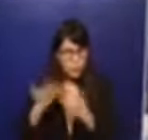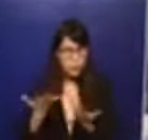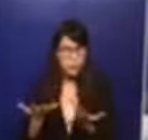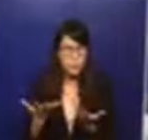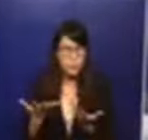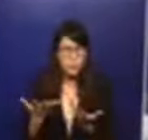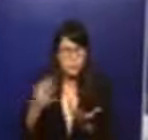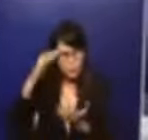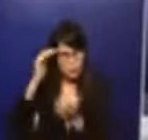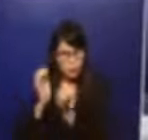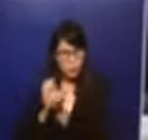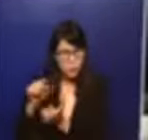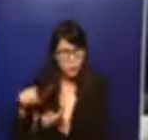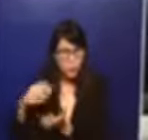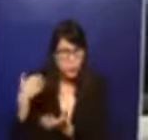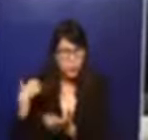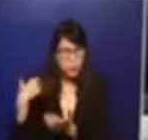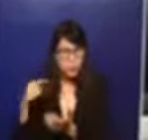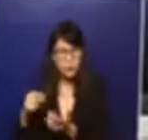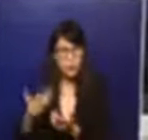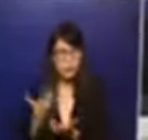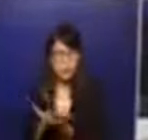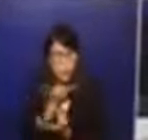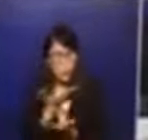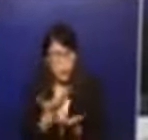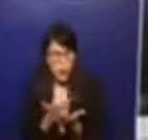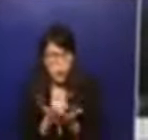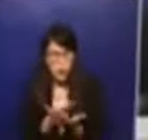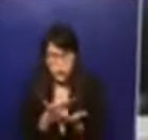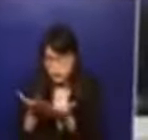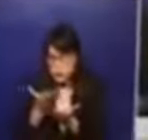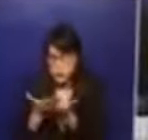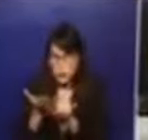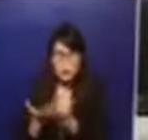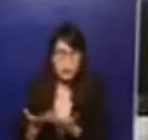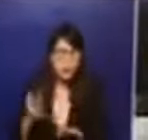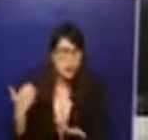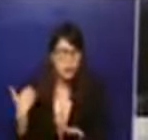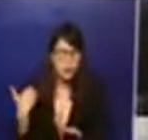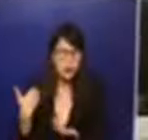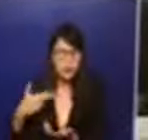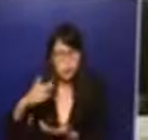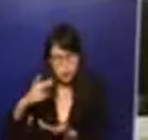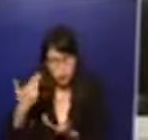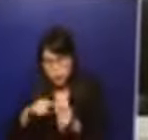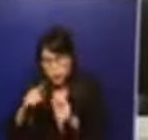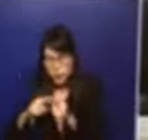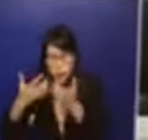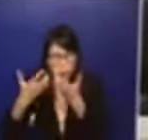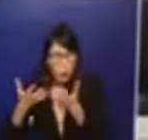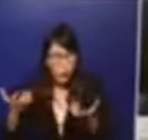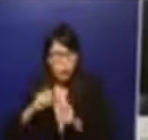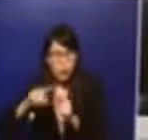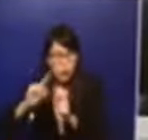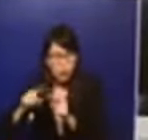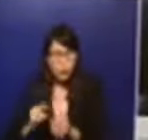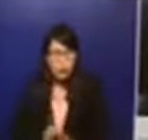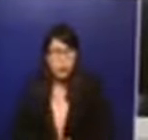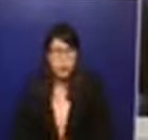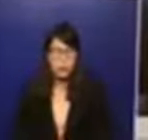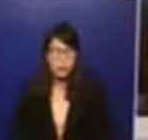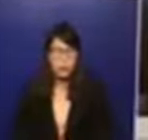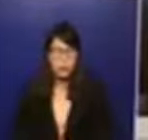พให้ท่านขนาดนี้เวลากองทัพจะขอเงินไปซื้ออาวุธขอเงินไปซื้อของเล่นที่ไร้สาระท่านก็ต้องอนุมัติใช่ไหมคะเพราะกองทัพประเคนให้ท่านขนาด